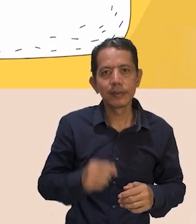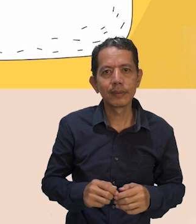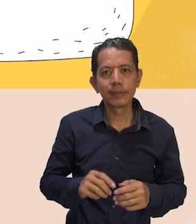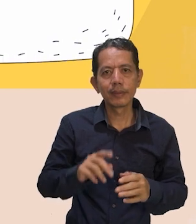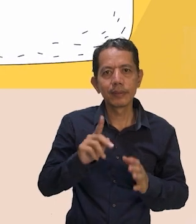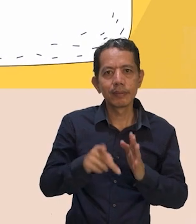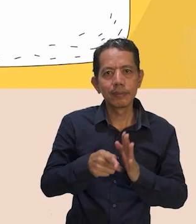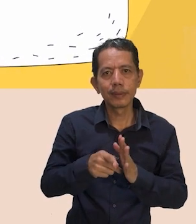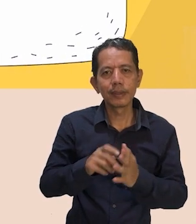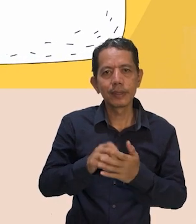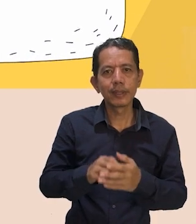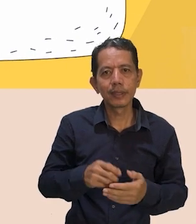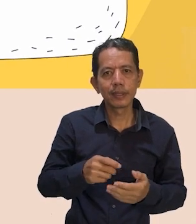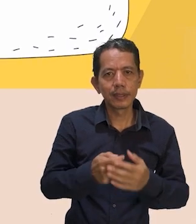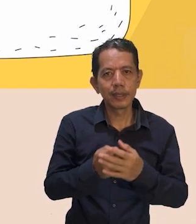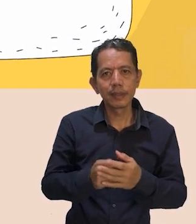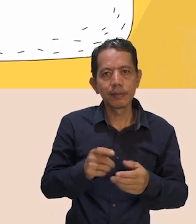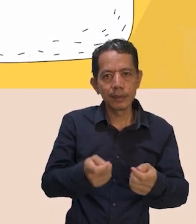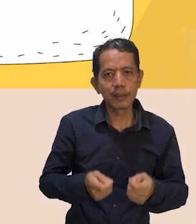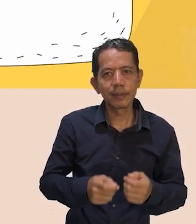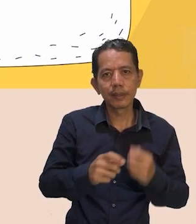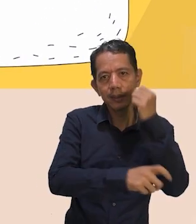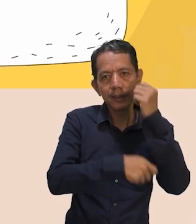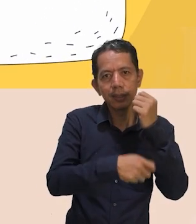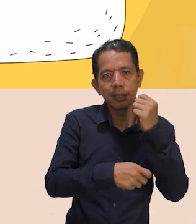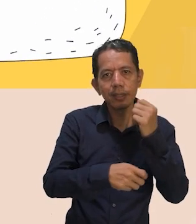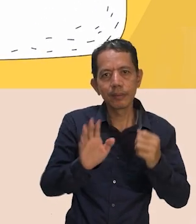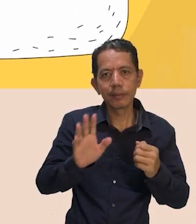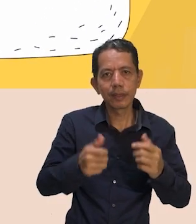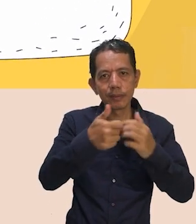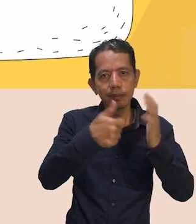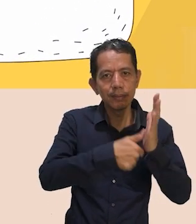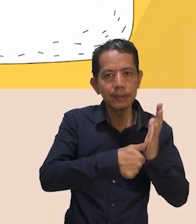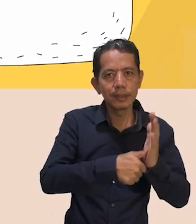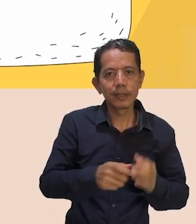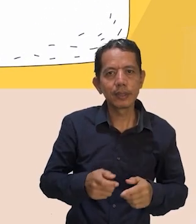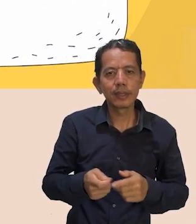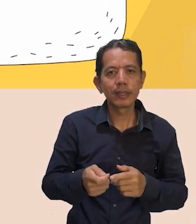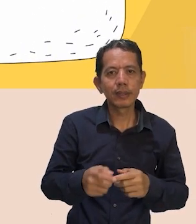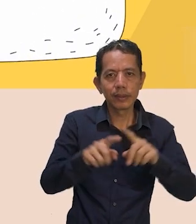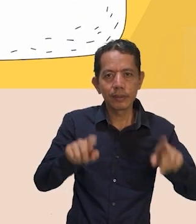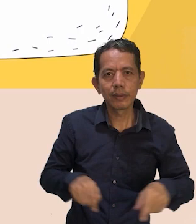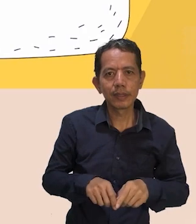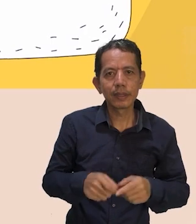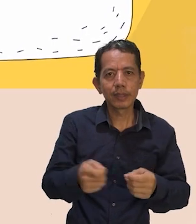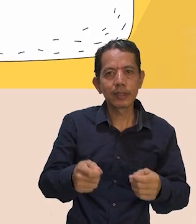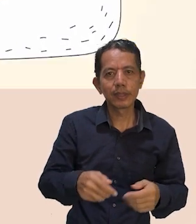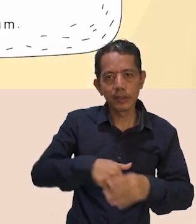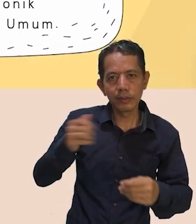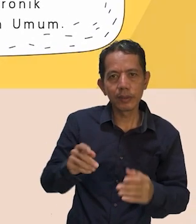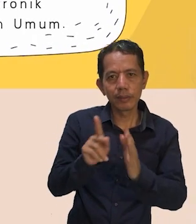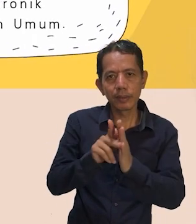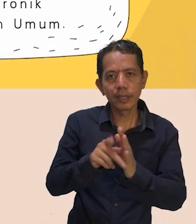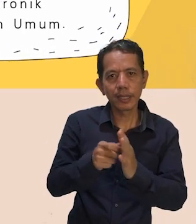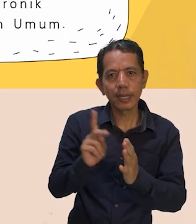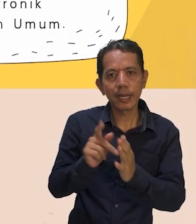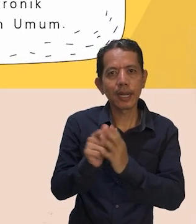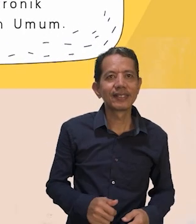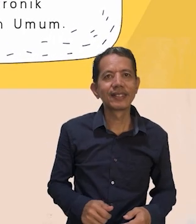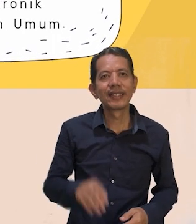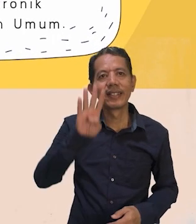tentang penanganan tarif penerimaan negara bukan pajak terhadap surat keterangan di luar perkara.